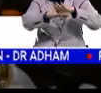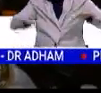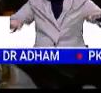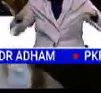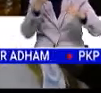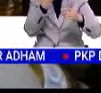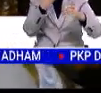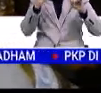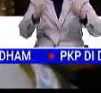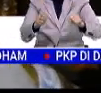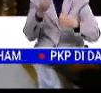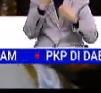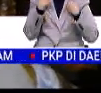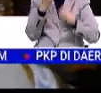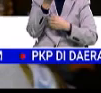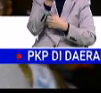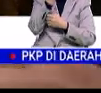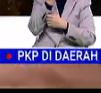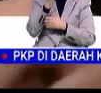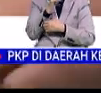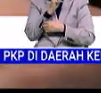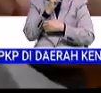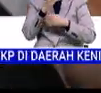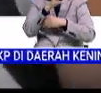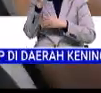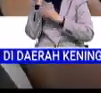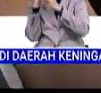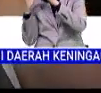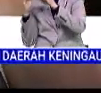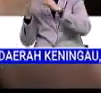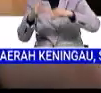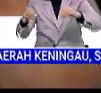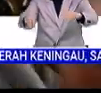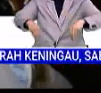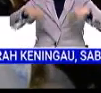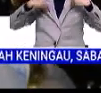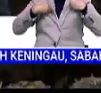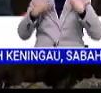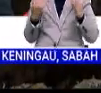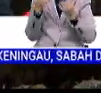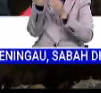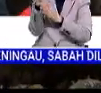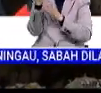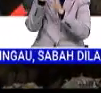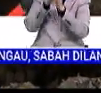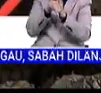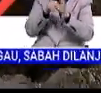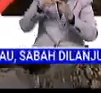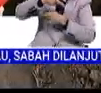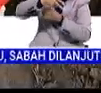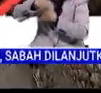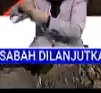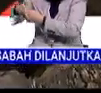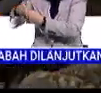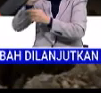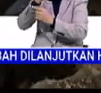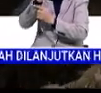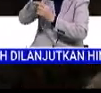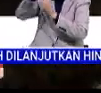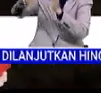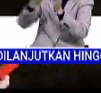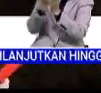dengan makanan, air, selimut dan bantal. Video berdurasi 12 minit yang diambil dari rakaman bawah tanah selama 50